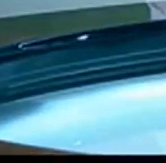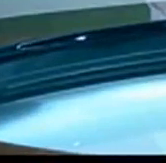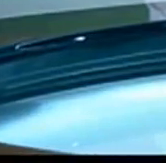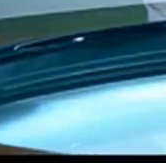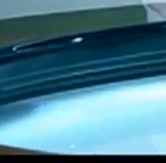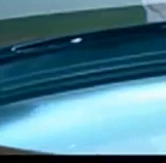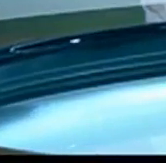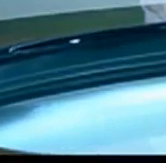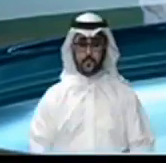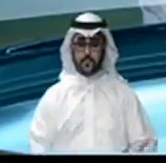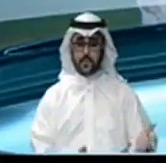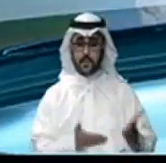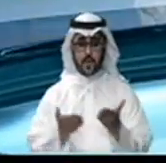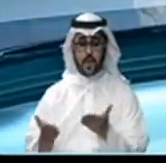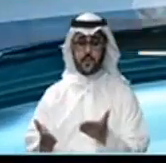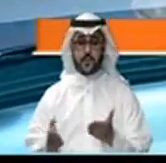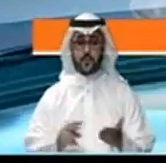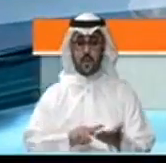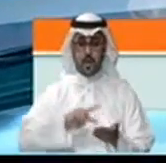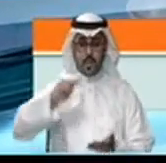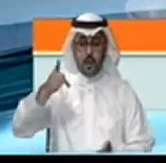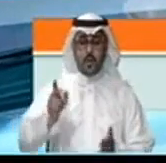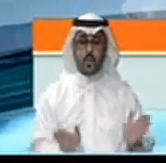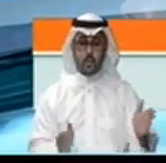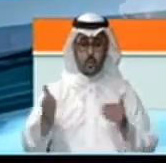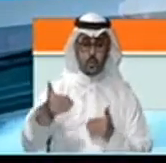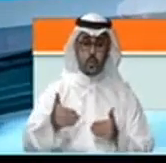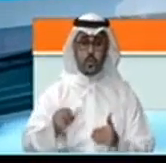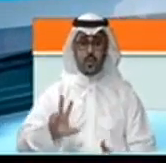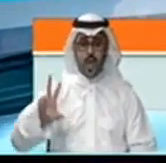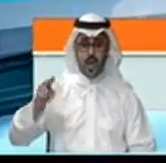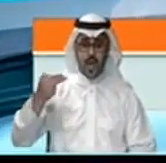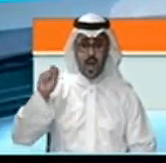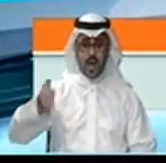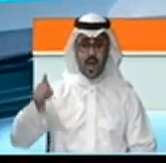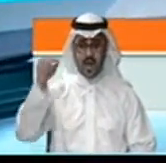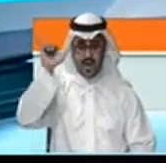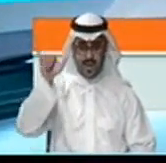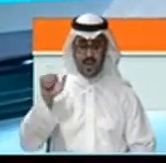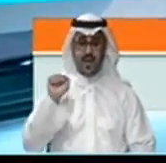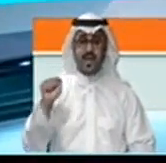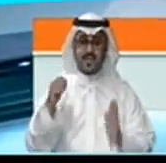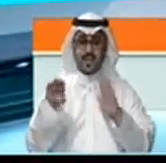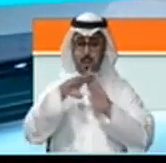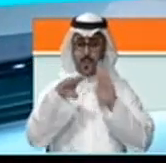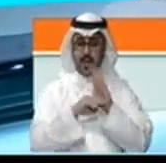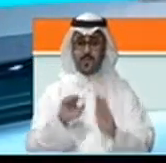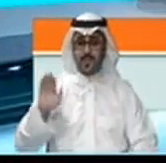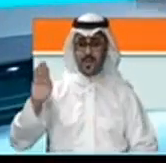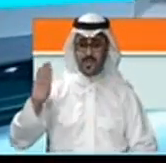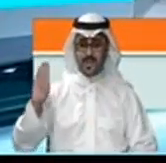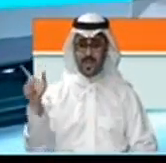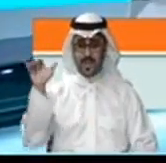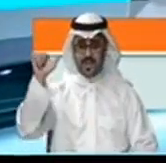أهلا بكم من جديد. أودع صندوق التنمية العقارية أكثر من 1 مليار ريال في حسابات مستفيدي برنامج سكني من